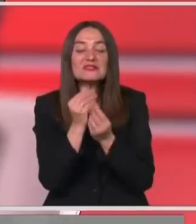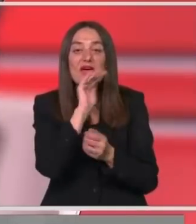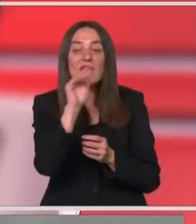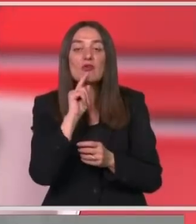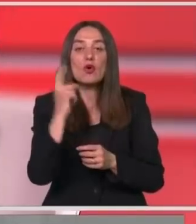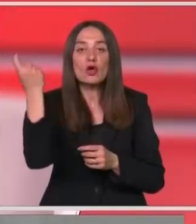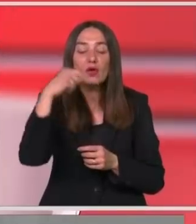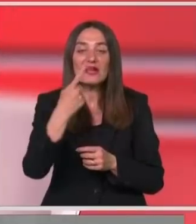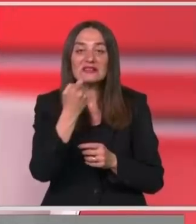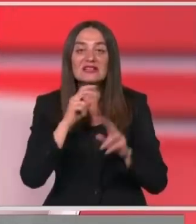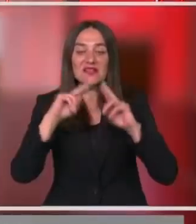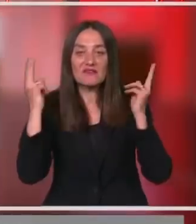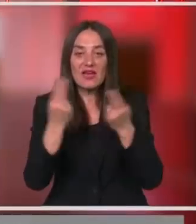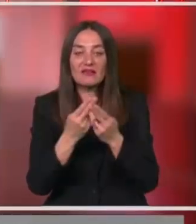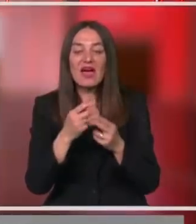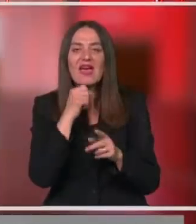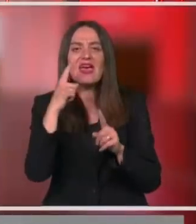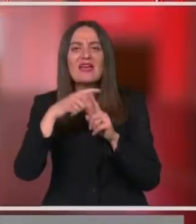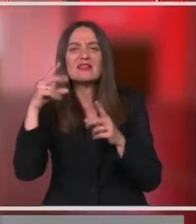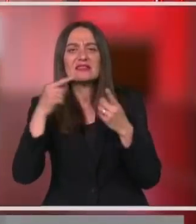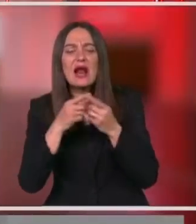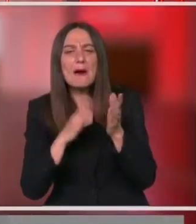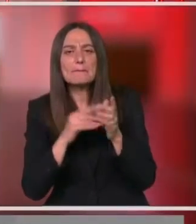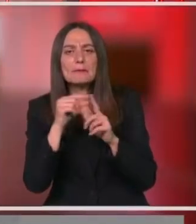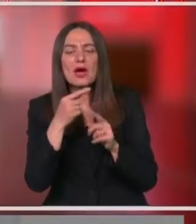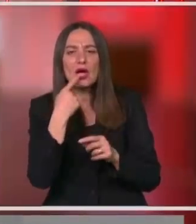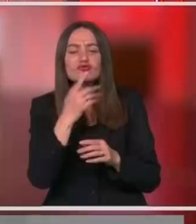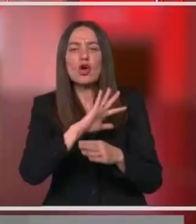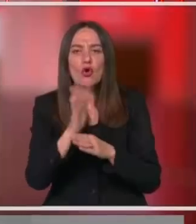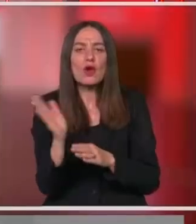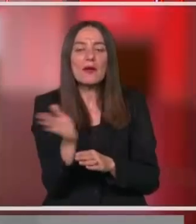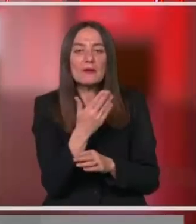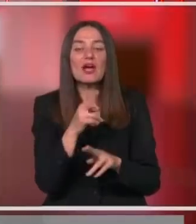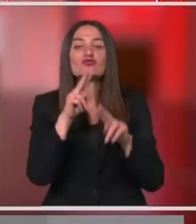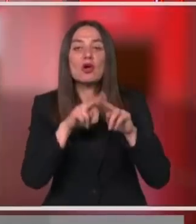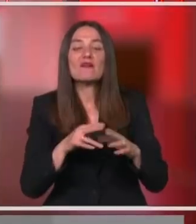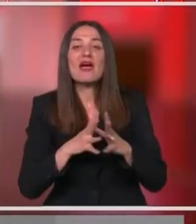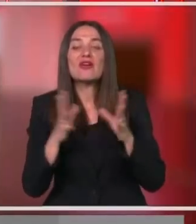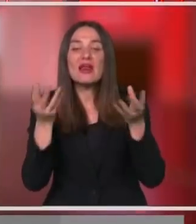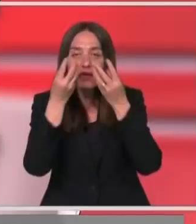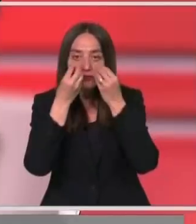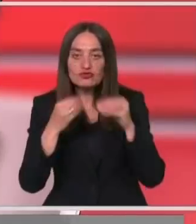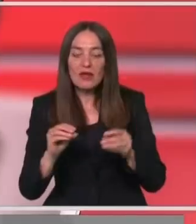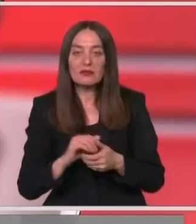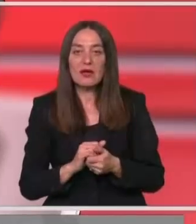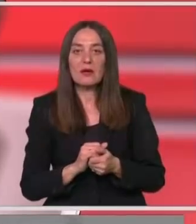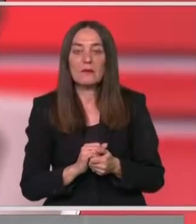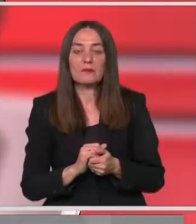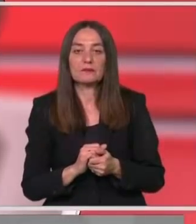stižu iz sveta, gde i Trump jedan kaže korona će proći, ali će ostati velike štete